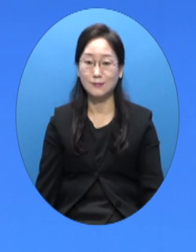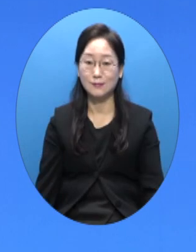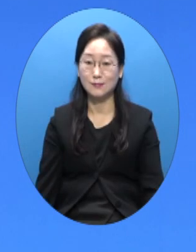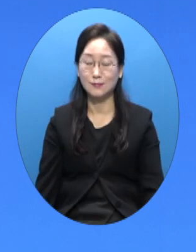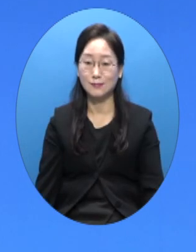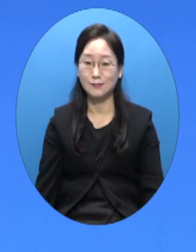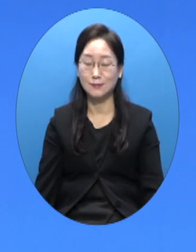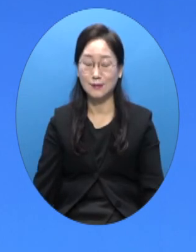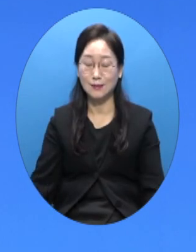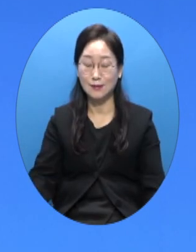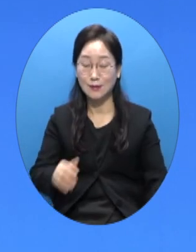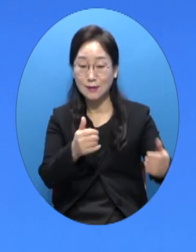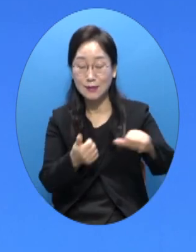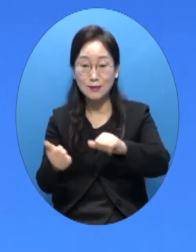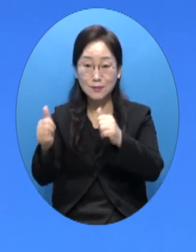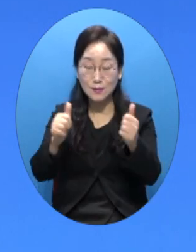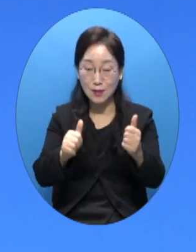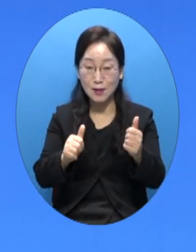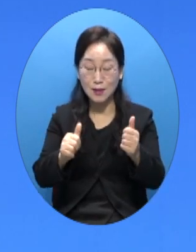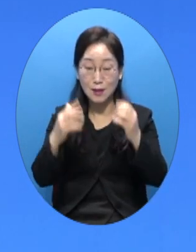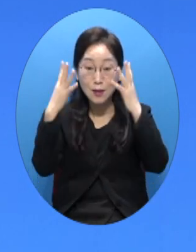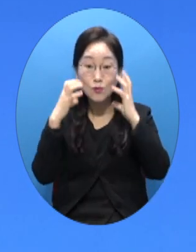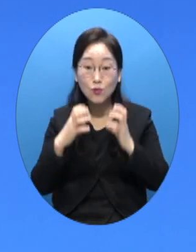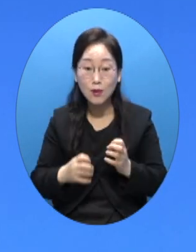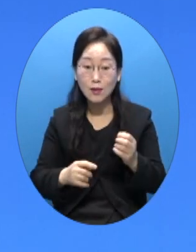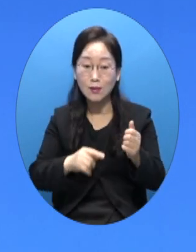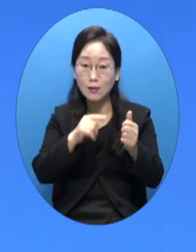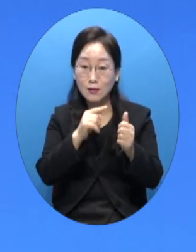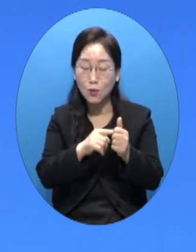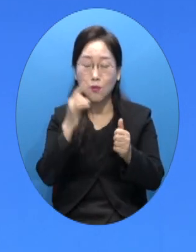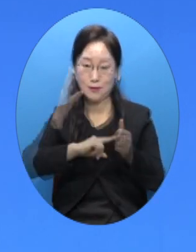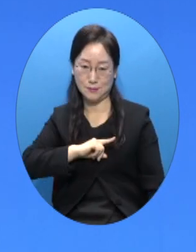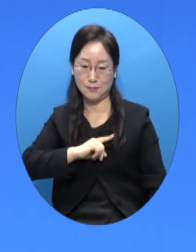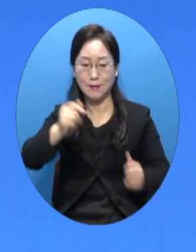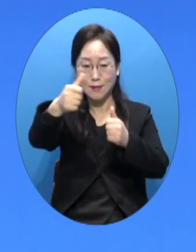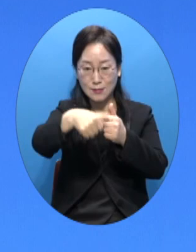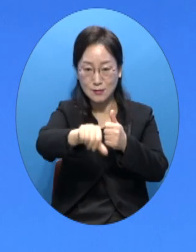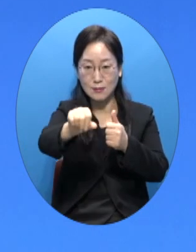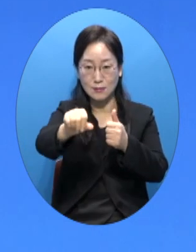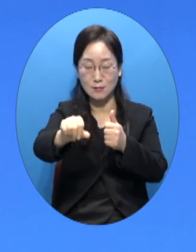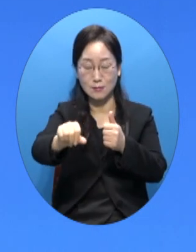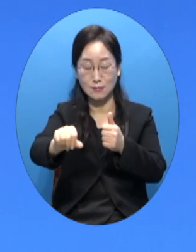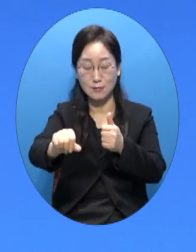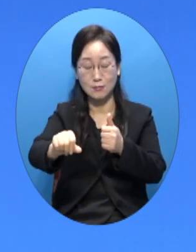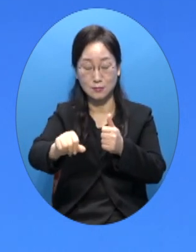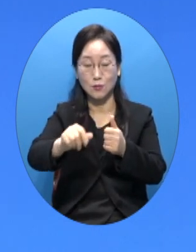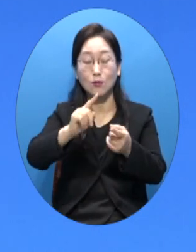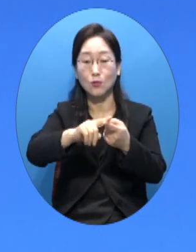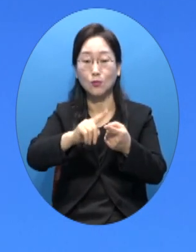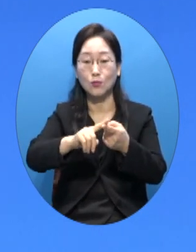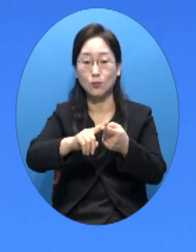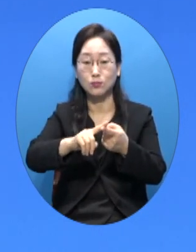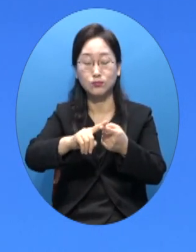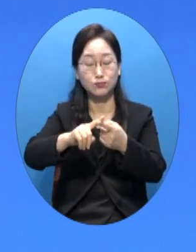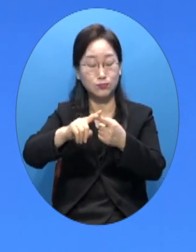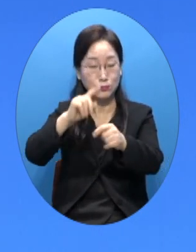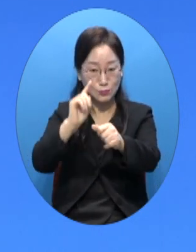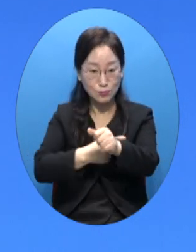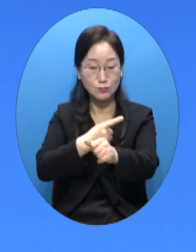침내 요한은 제사장 사가랴의 아들로서 그냥 있으면 아버지